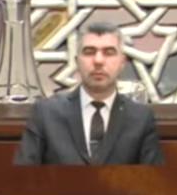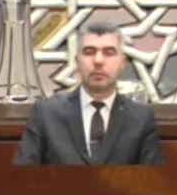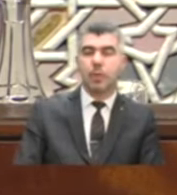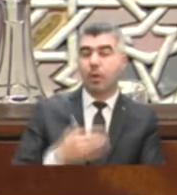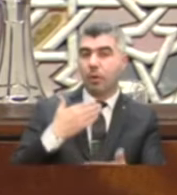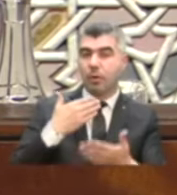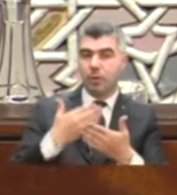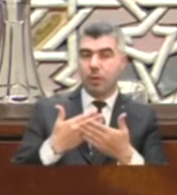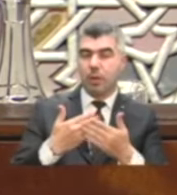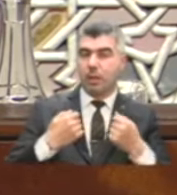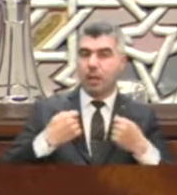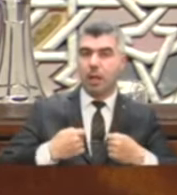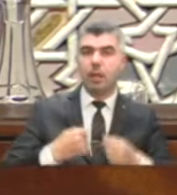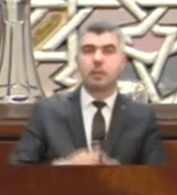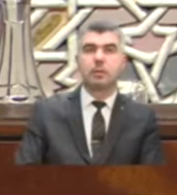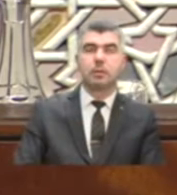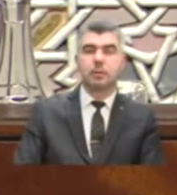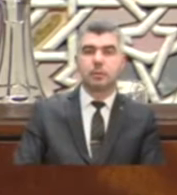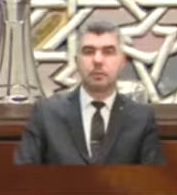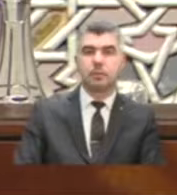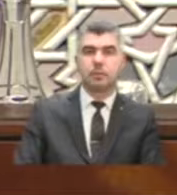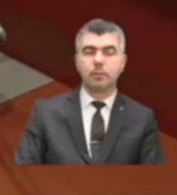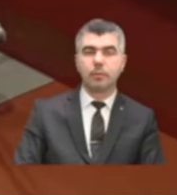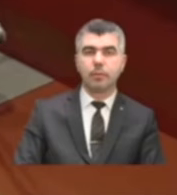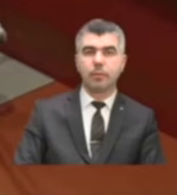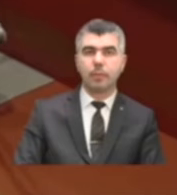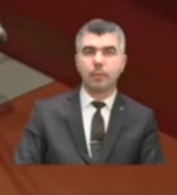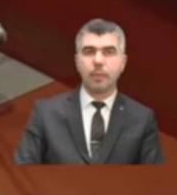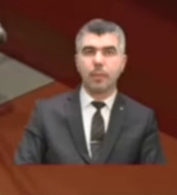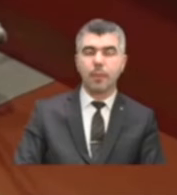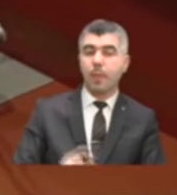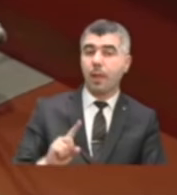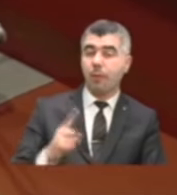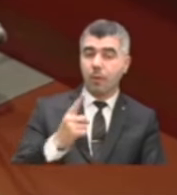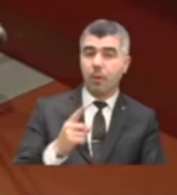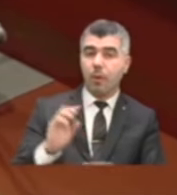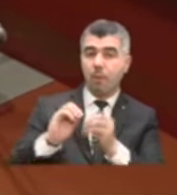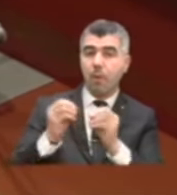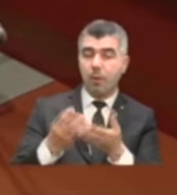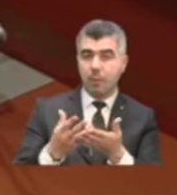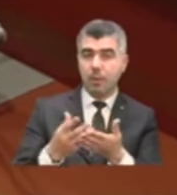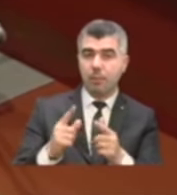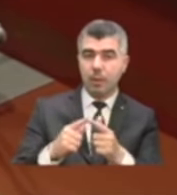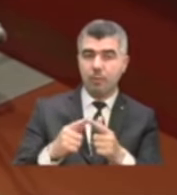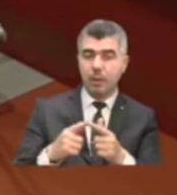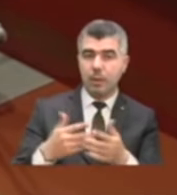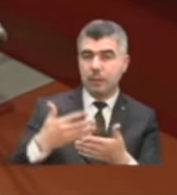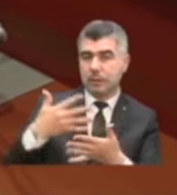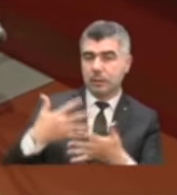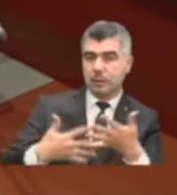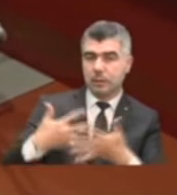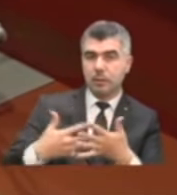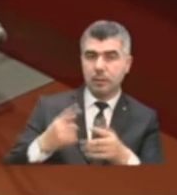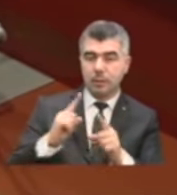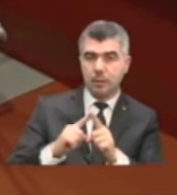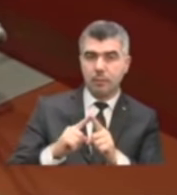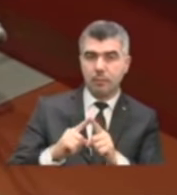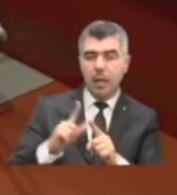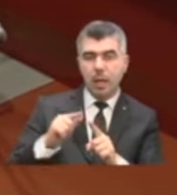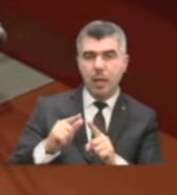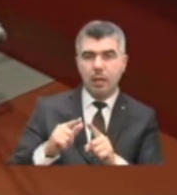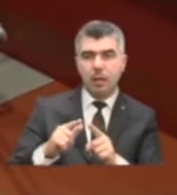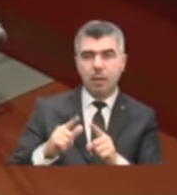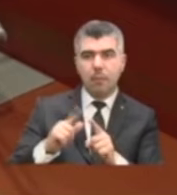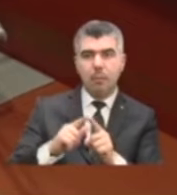شكرا السيد الرئيس. مزيان. اولا بالنسبه للاشكاليه ديال اللي تكلمنا عليها، هناك نماذج خدمنا عليها في